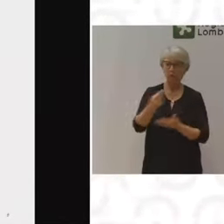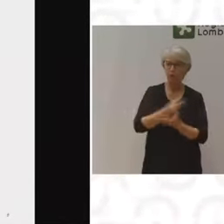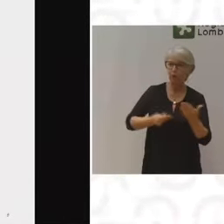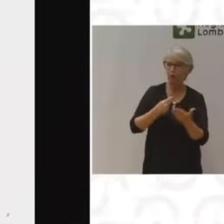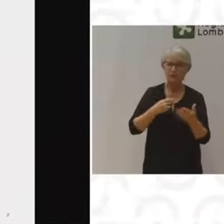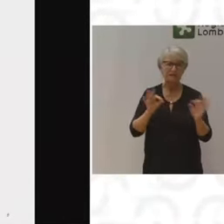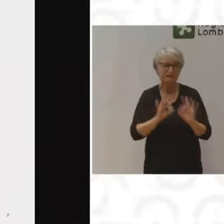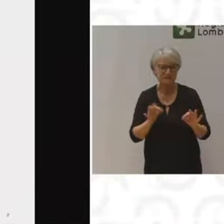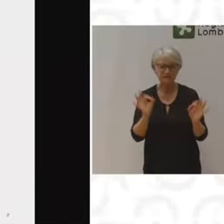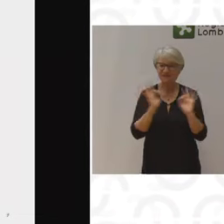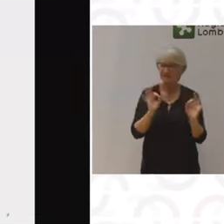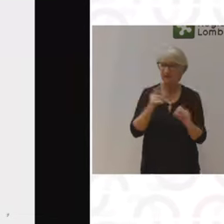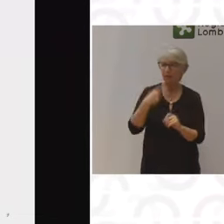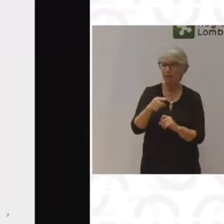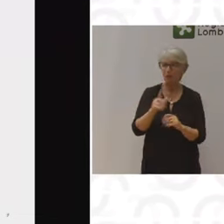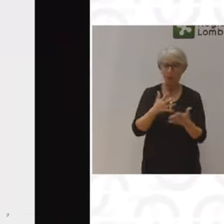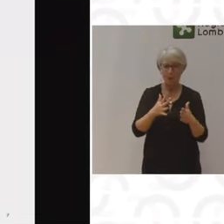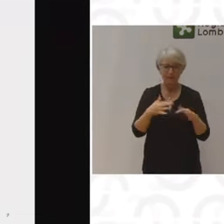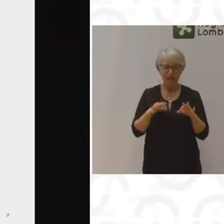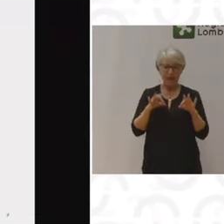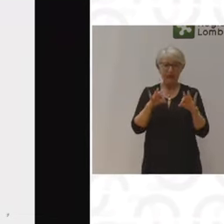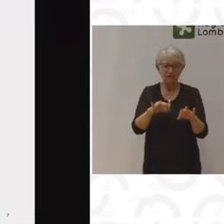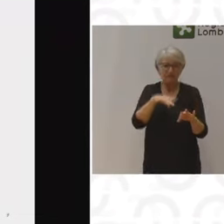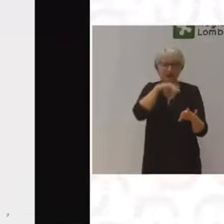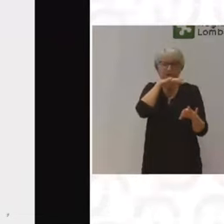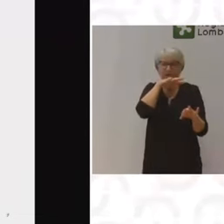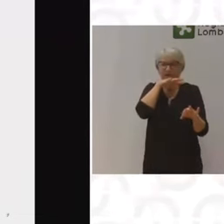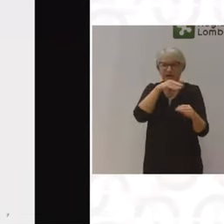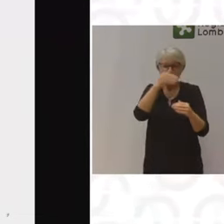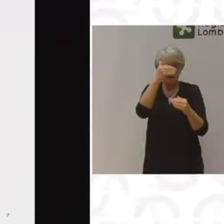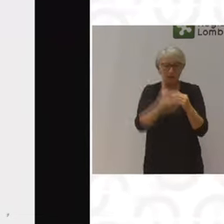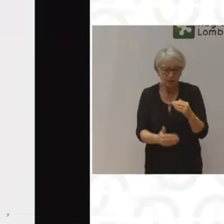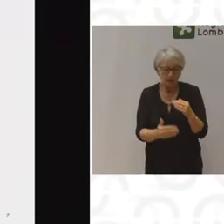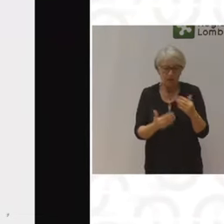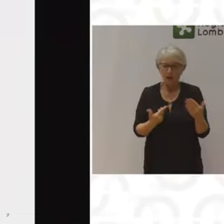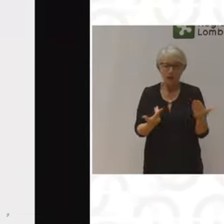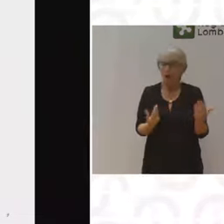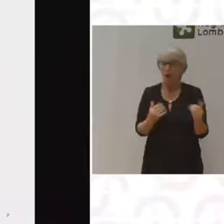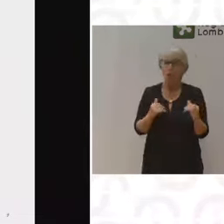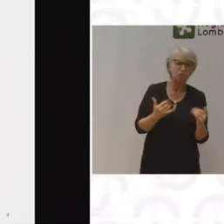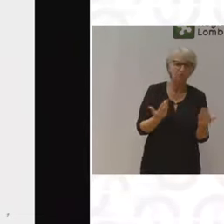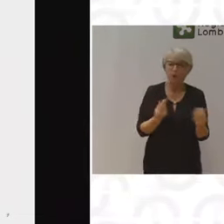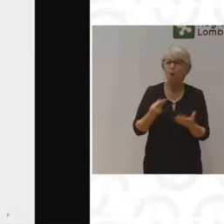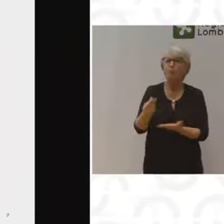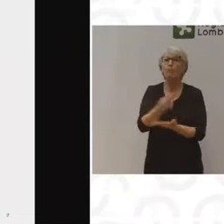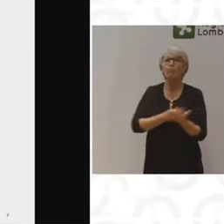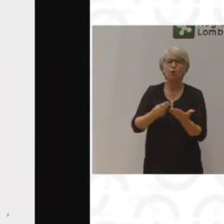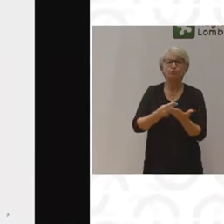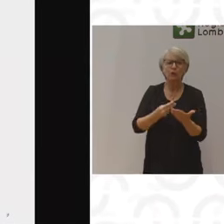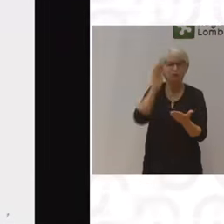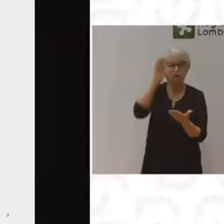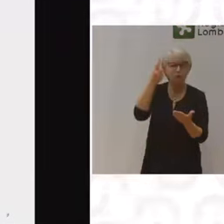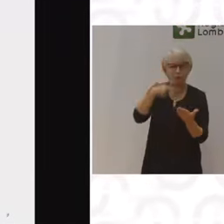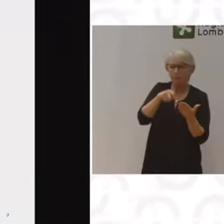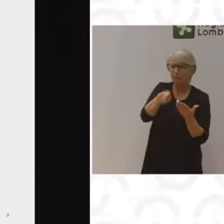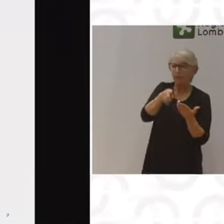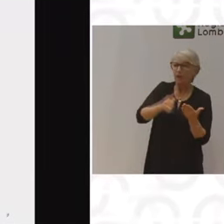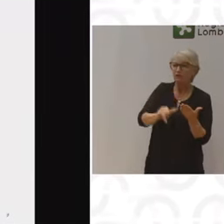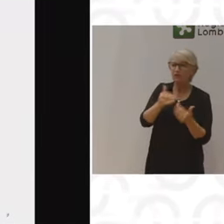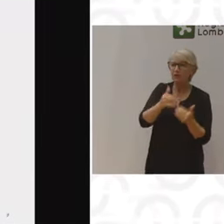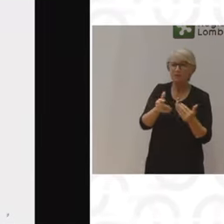niente o quasi e siamo al capolinea di una vecchiaia senza sbocchi per noi e nessun progetto per loro, al